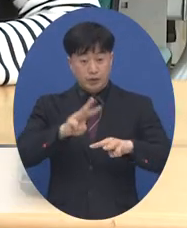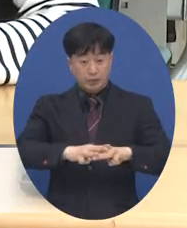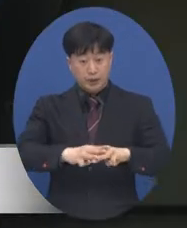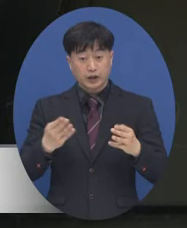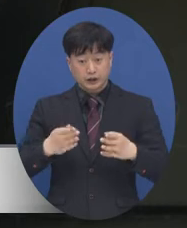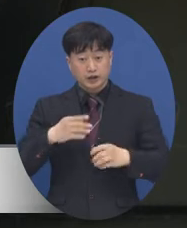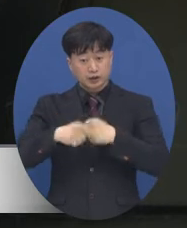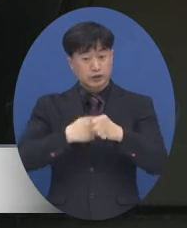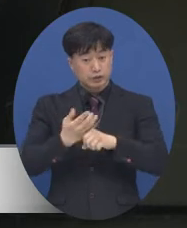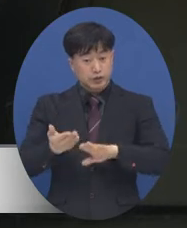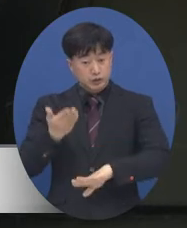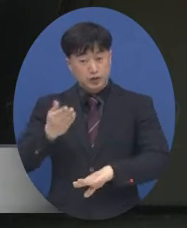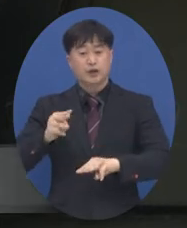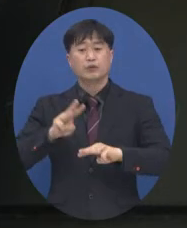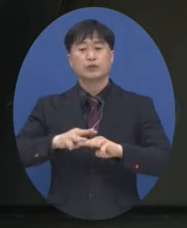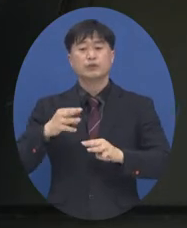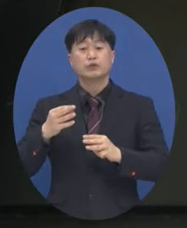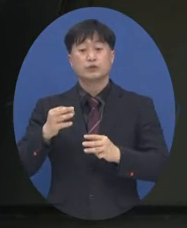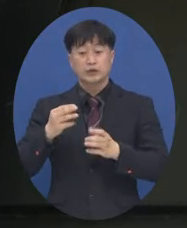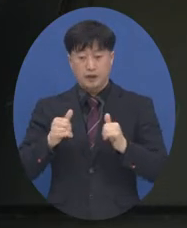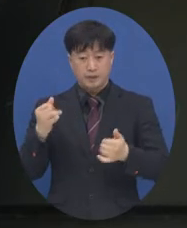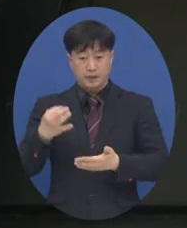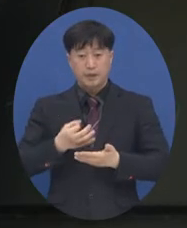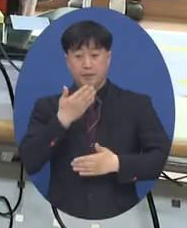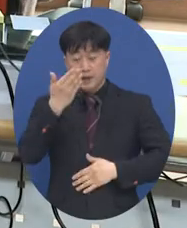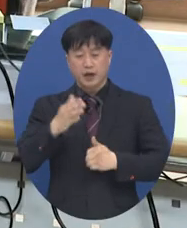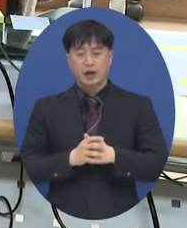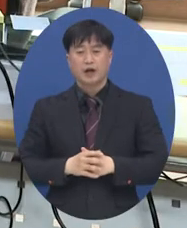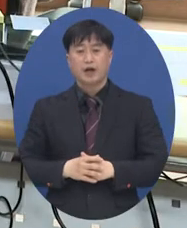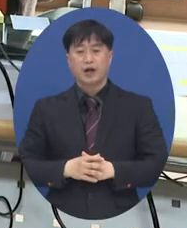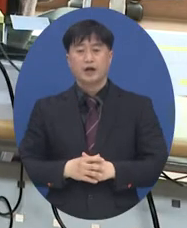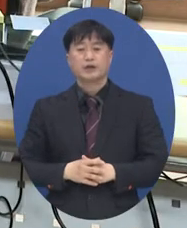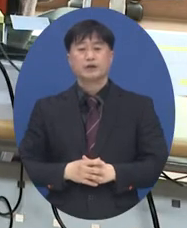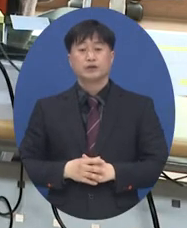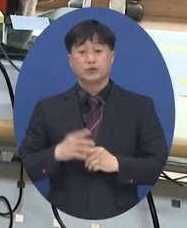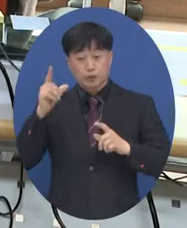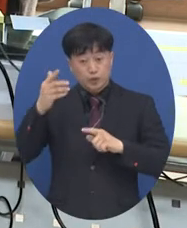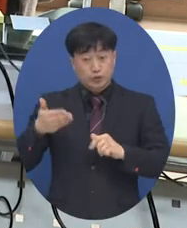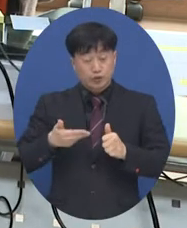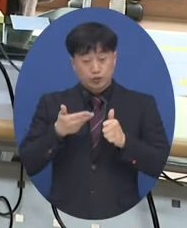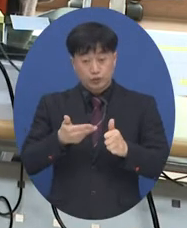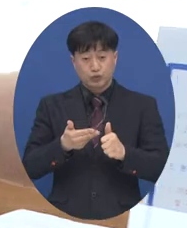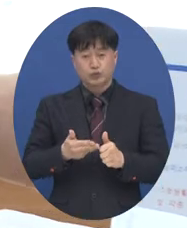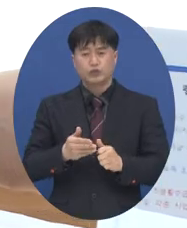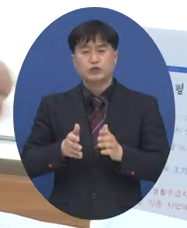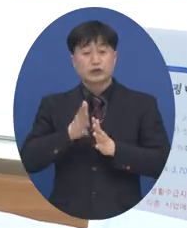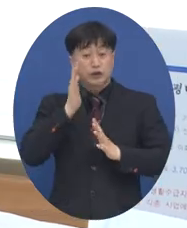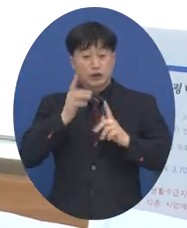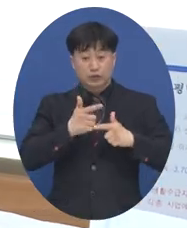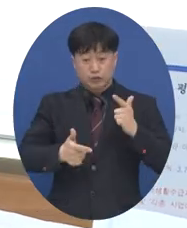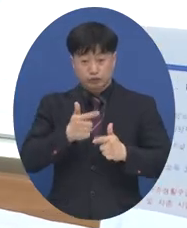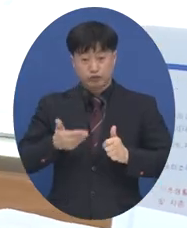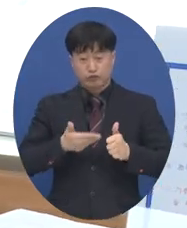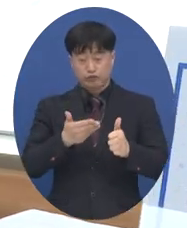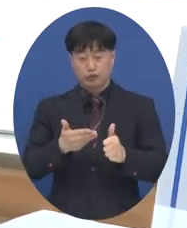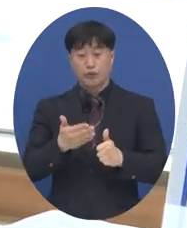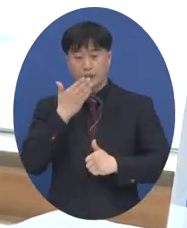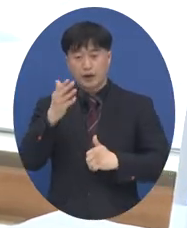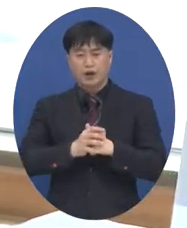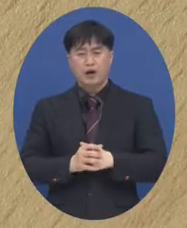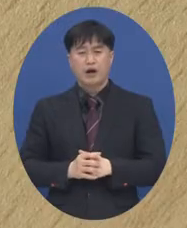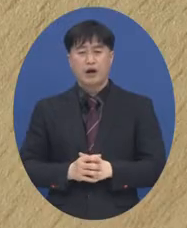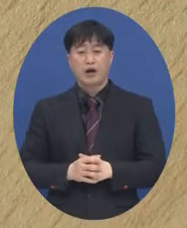종사 농민 라면 받을 수 있고 축산업이 나이 법도 펀 됩니다 단 중앙정부의 직불금 부정 수급자 나 농업의